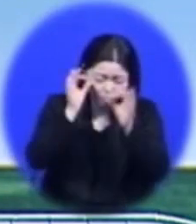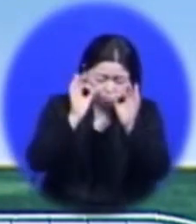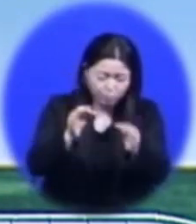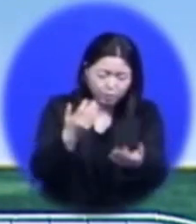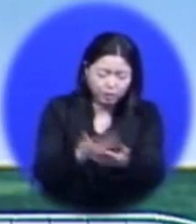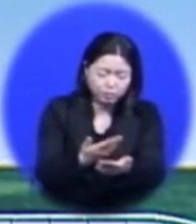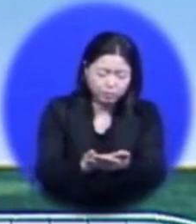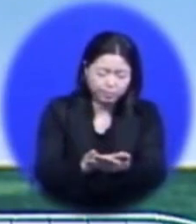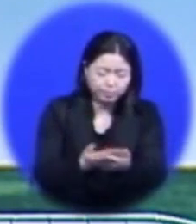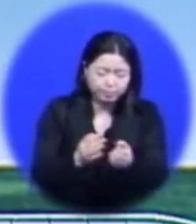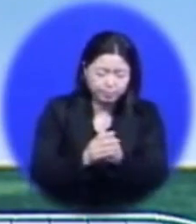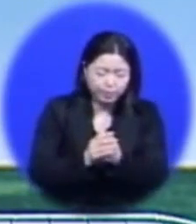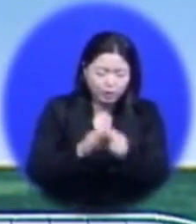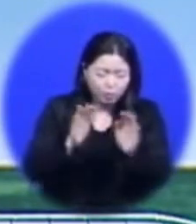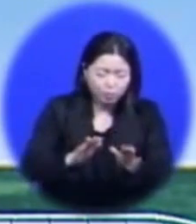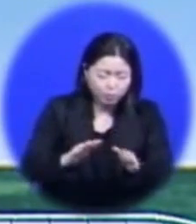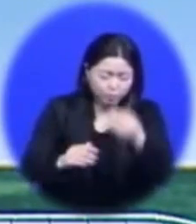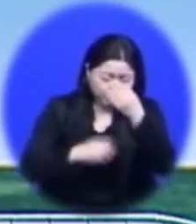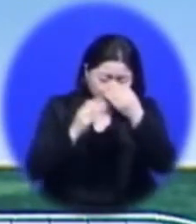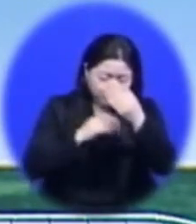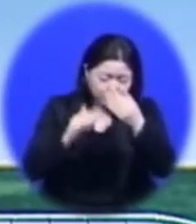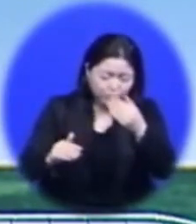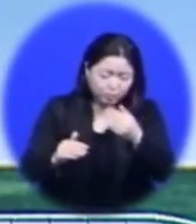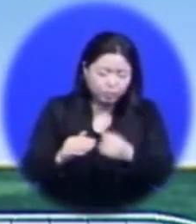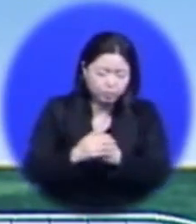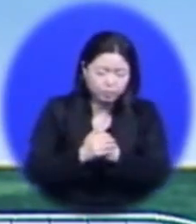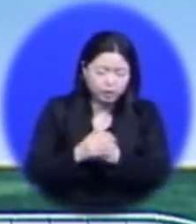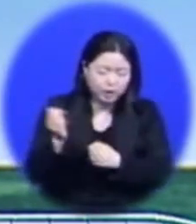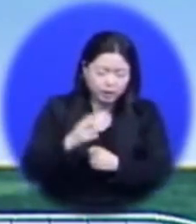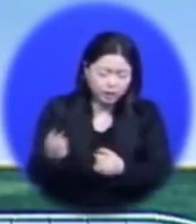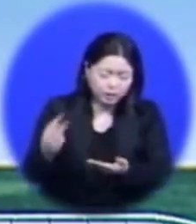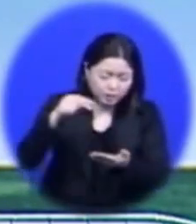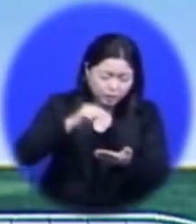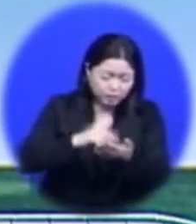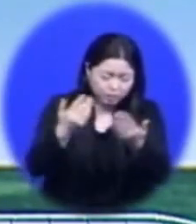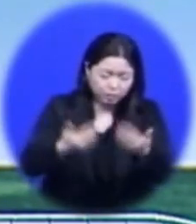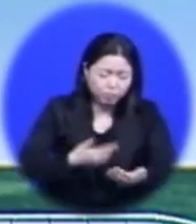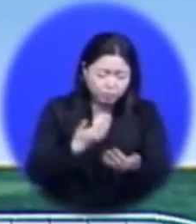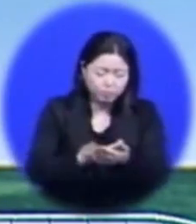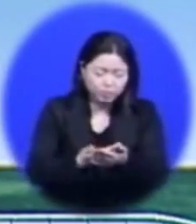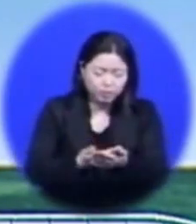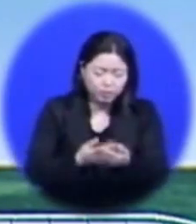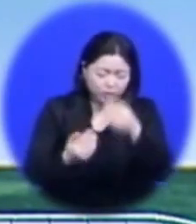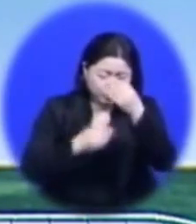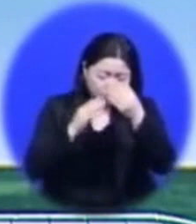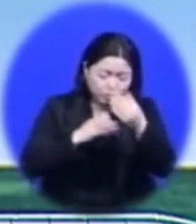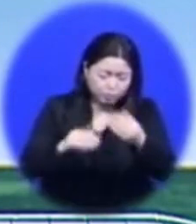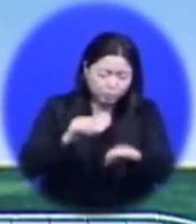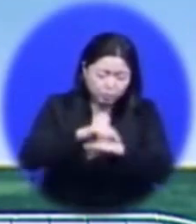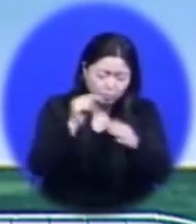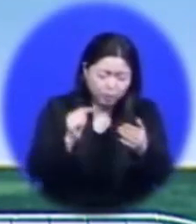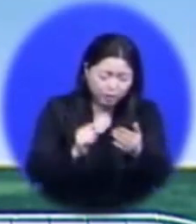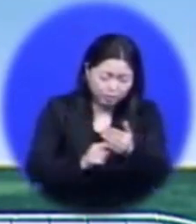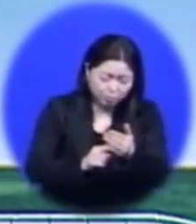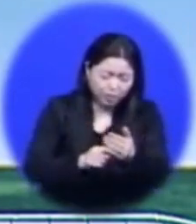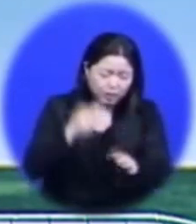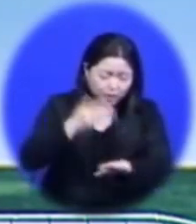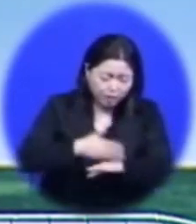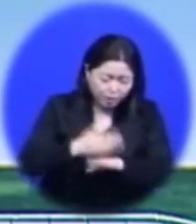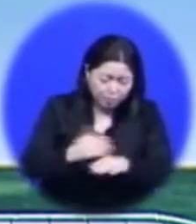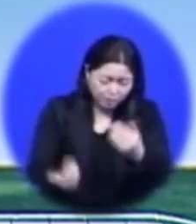해주소서. 오늘도 성도들을 다시 일으키소서. 성도들의 마음의 심령에 감사를